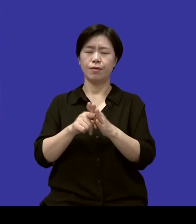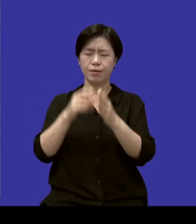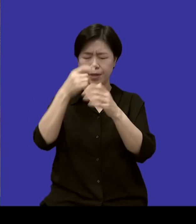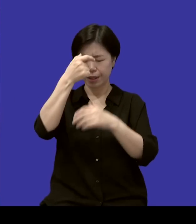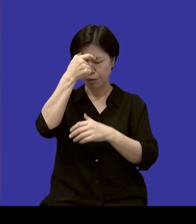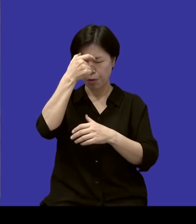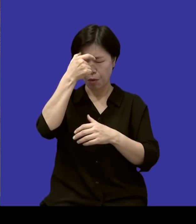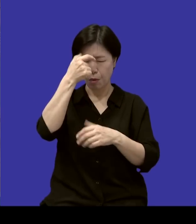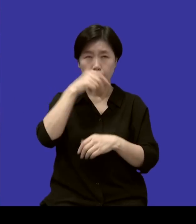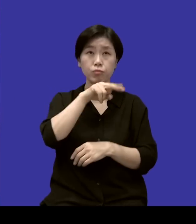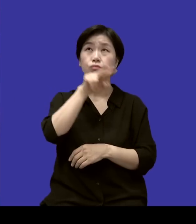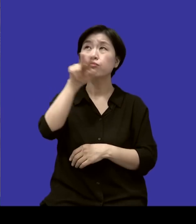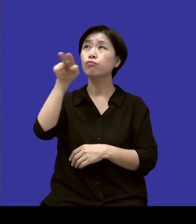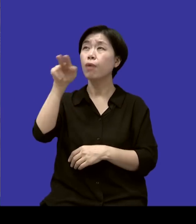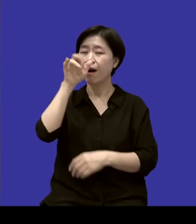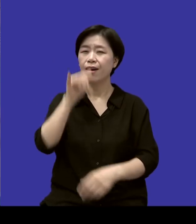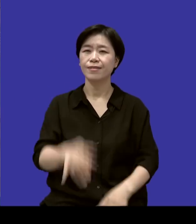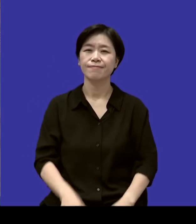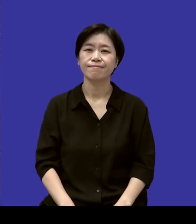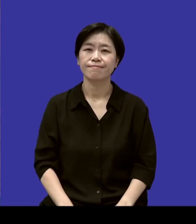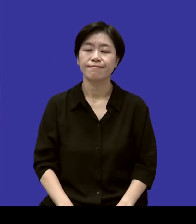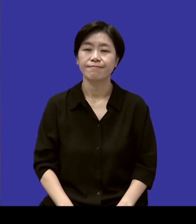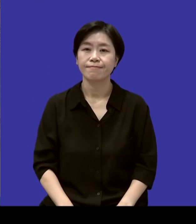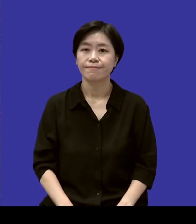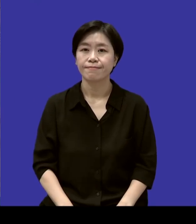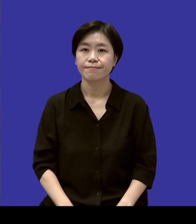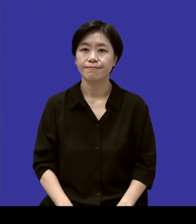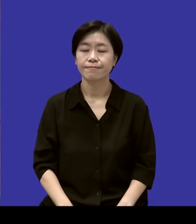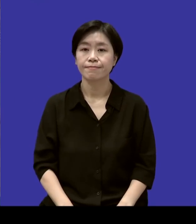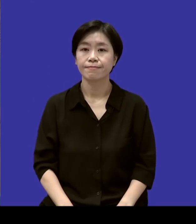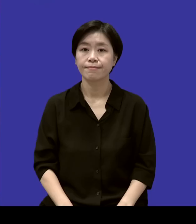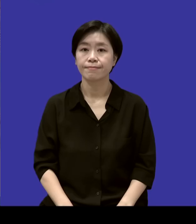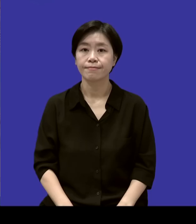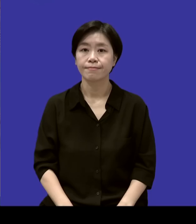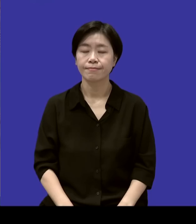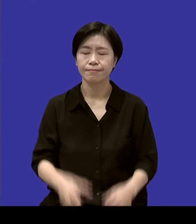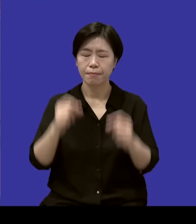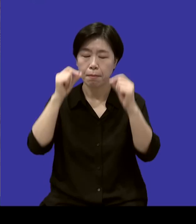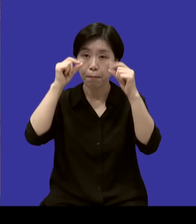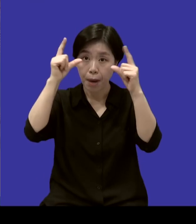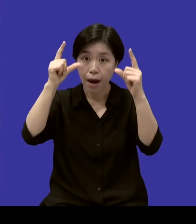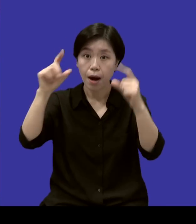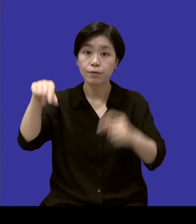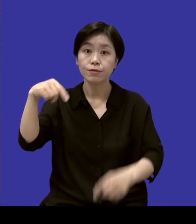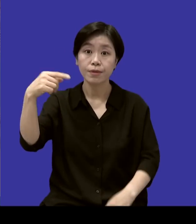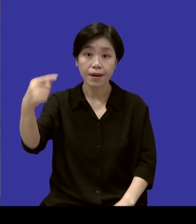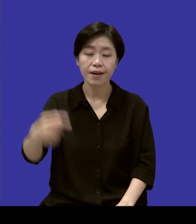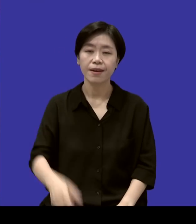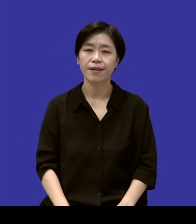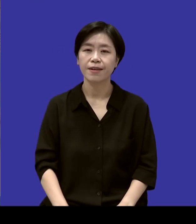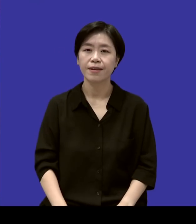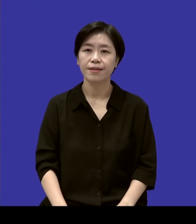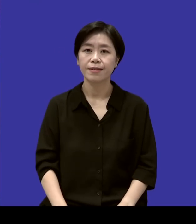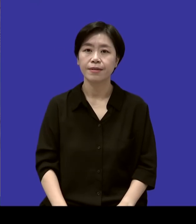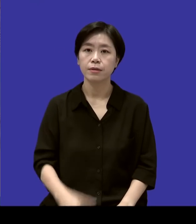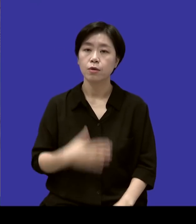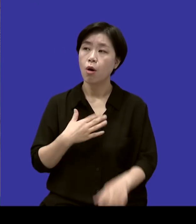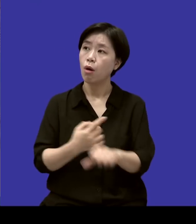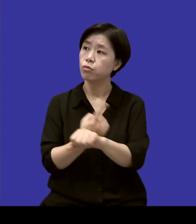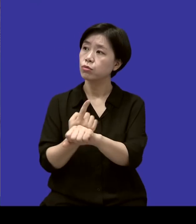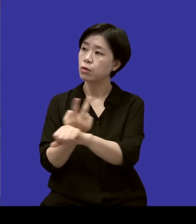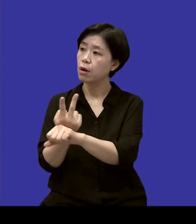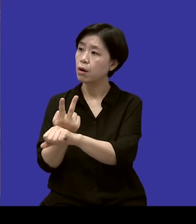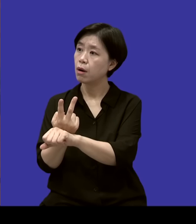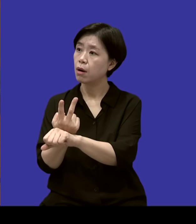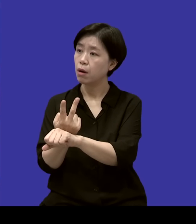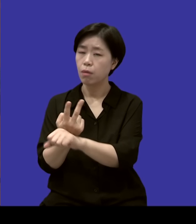예. 그래서 난리가 났었어요. 그래서 딱 깨어나서 보니까 제가 한두 시간 누워